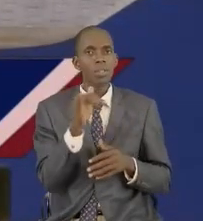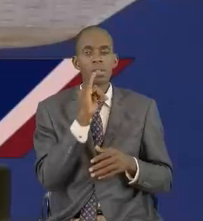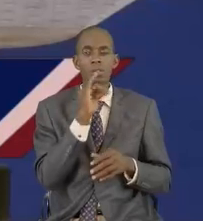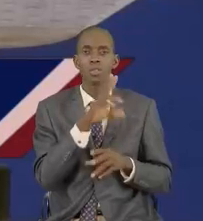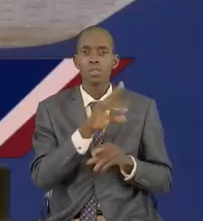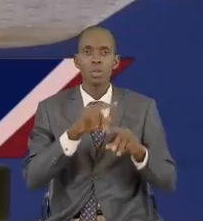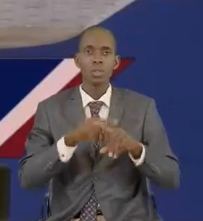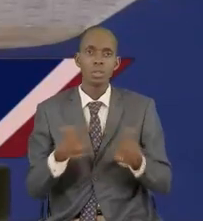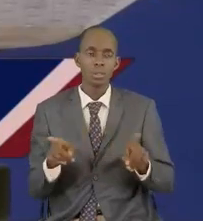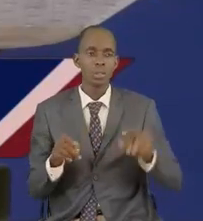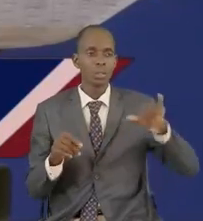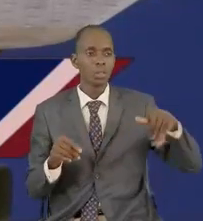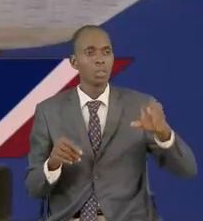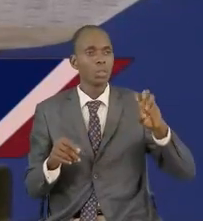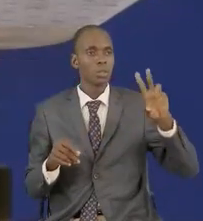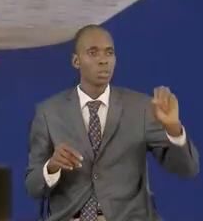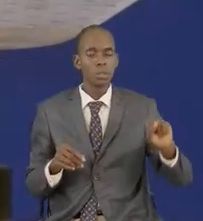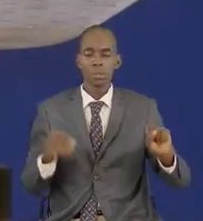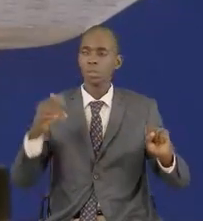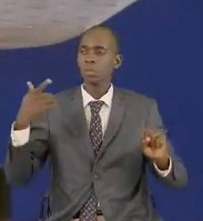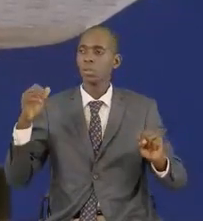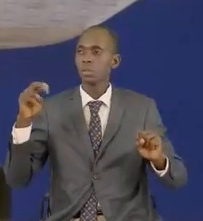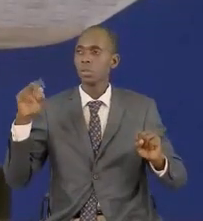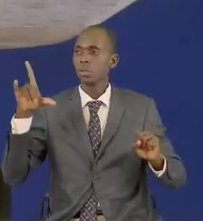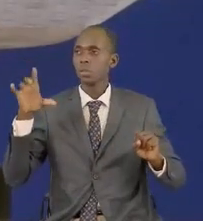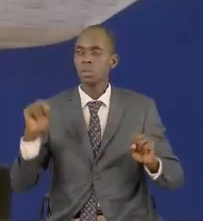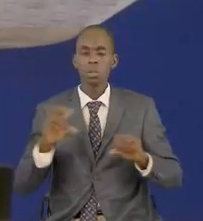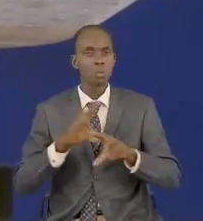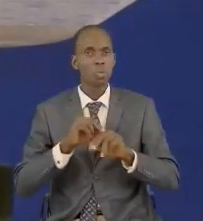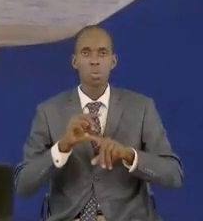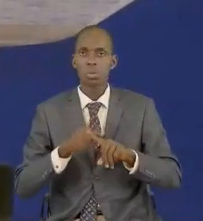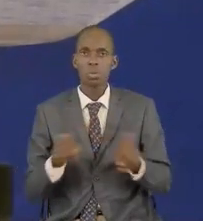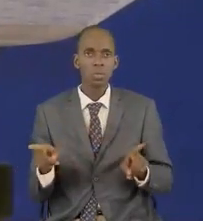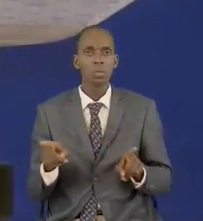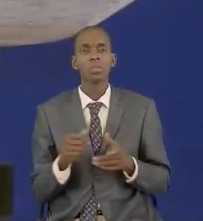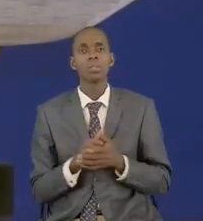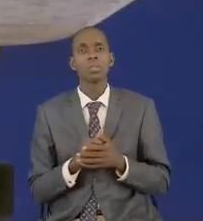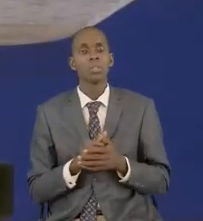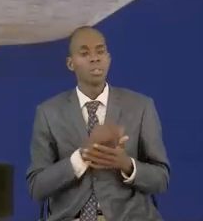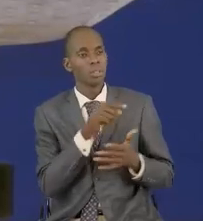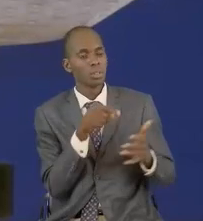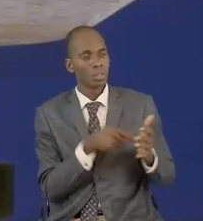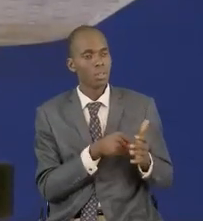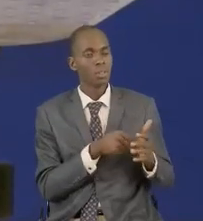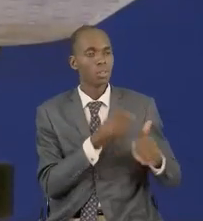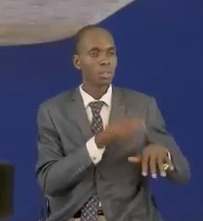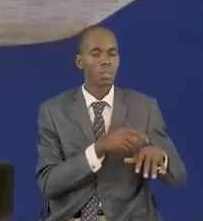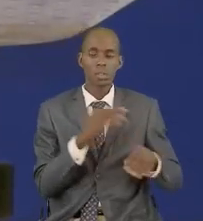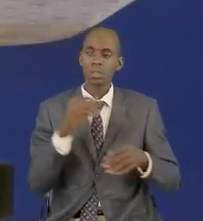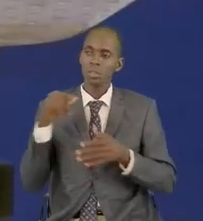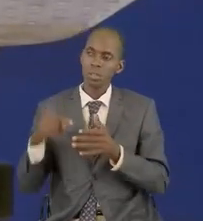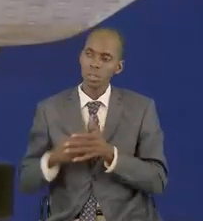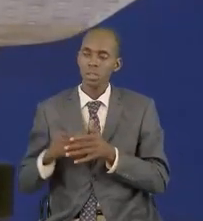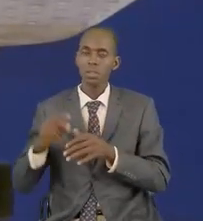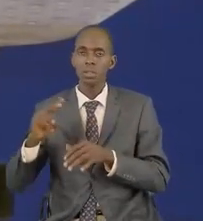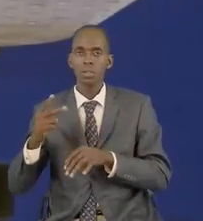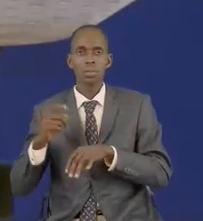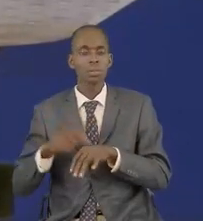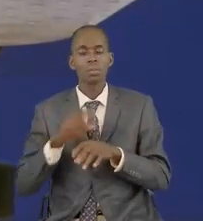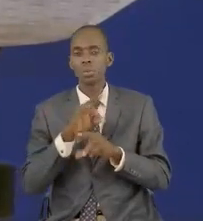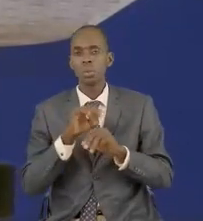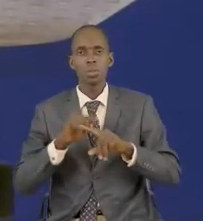juif païen il n'y a pas de distinction premier siècle premier siècle ce siècle il n'y a pas de